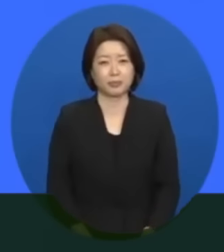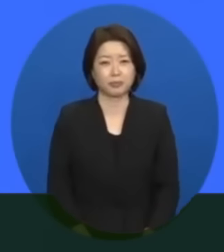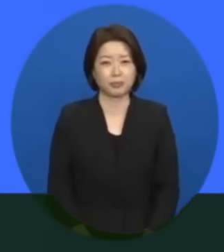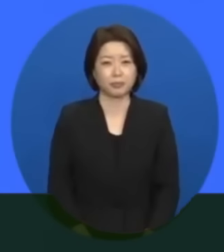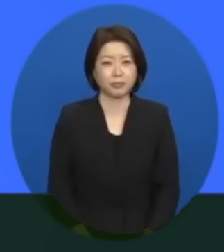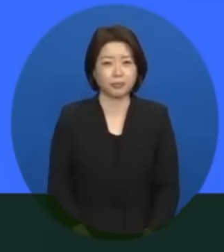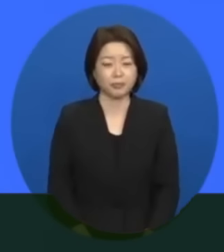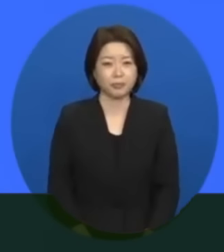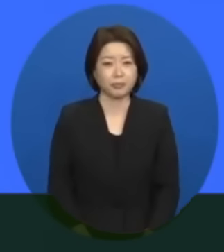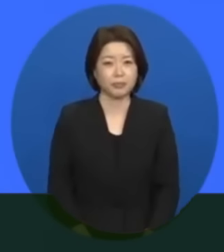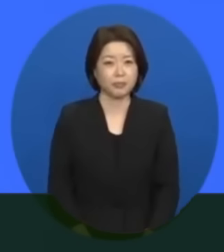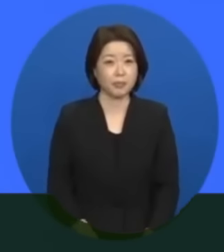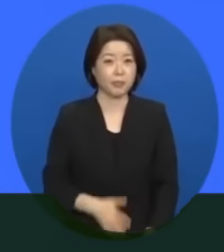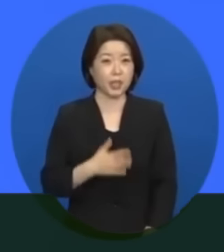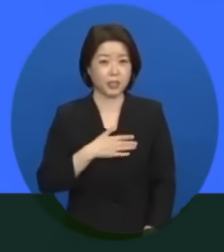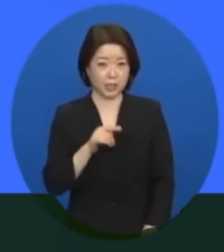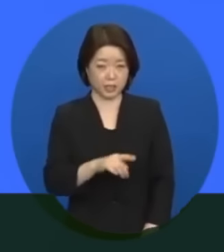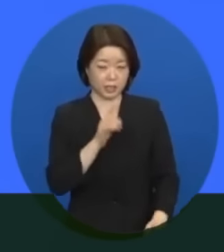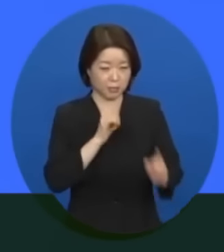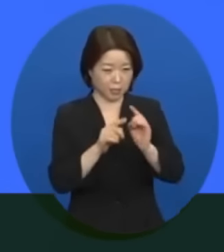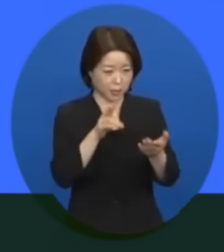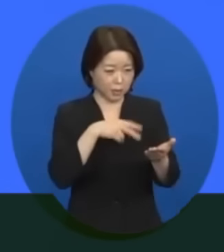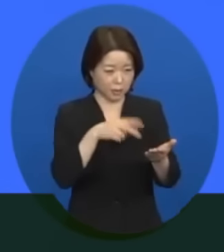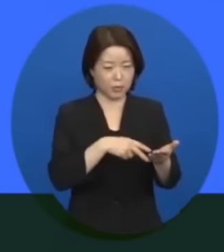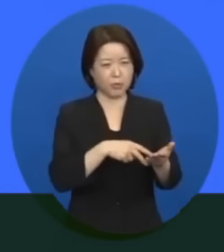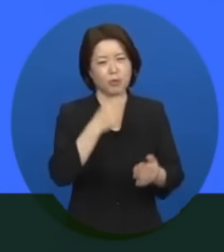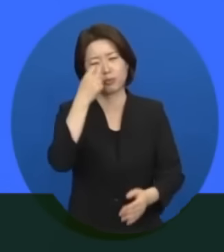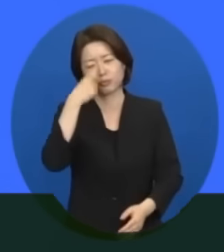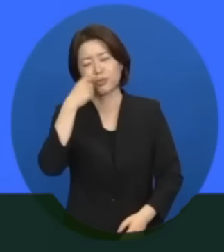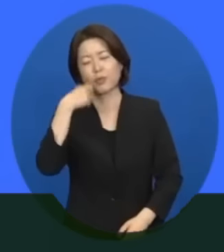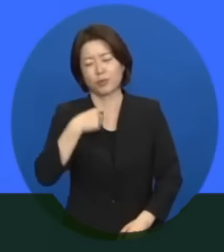있어 저는 사실이 말씀 읽고 전